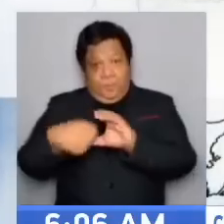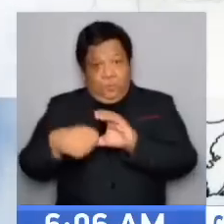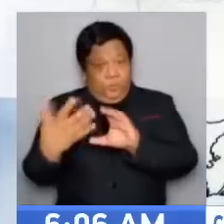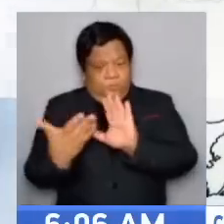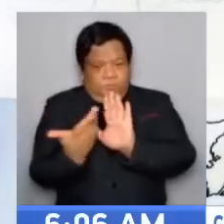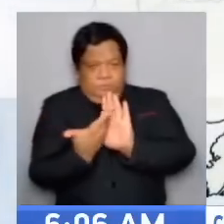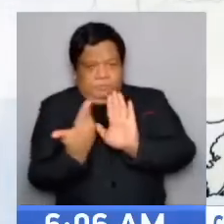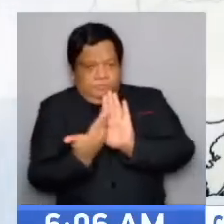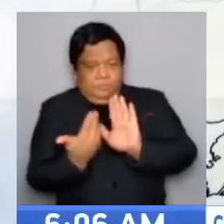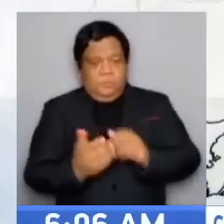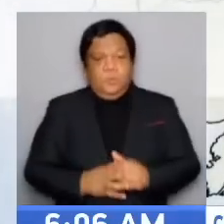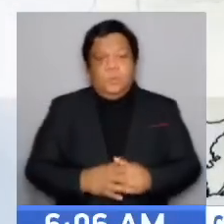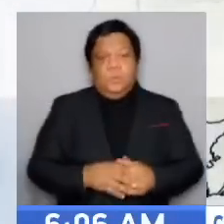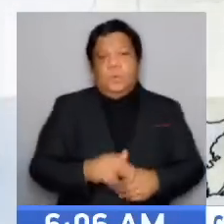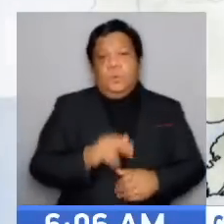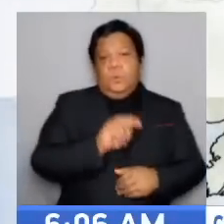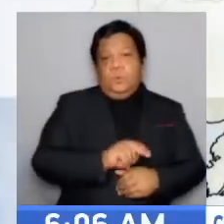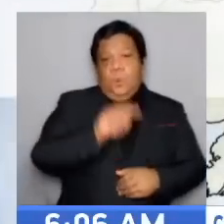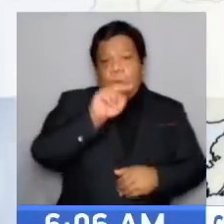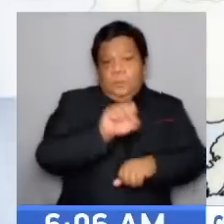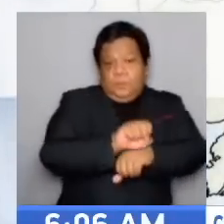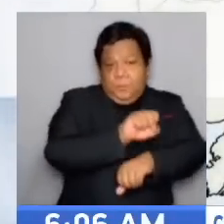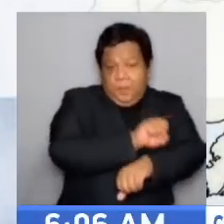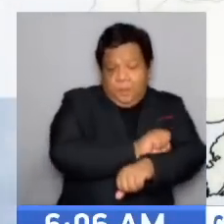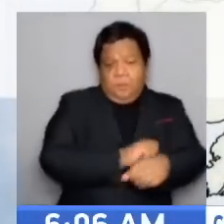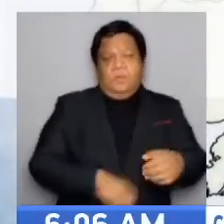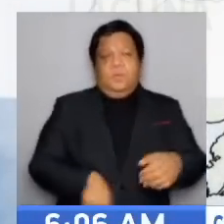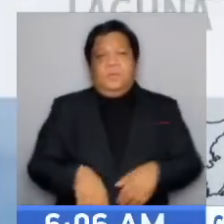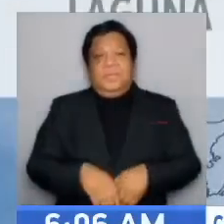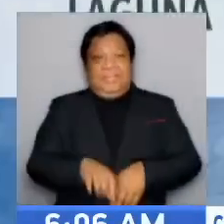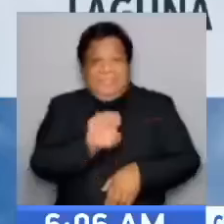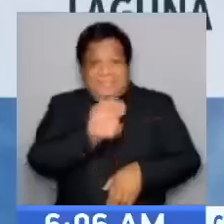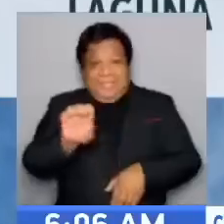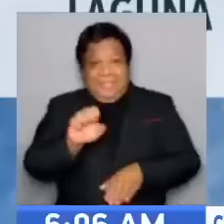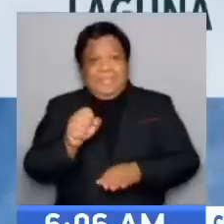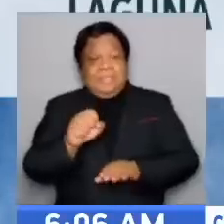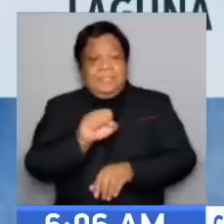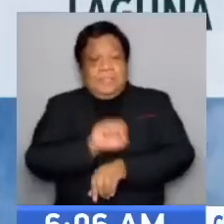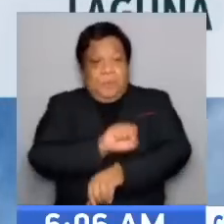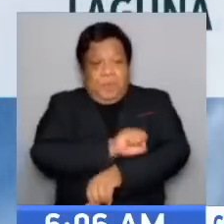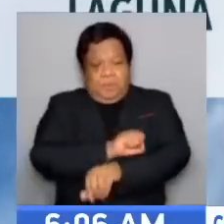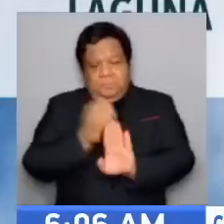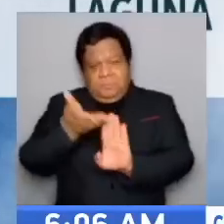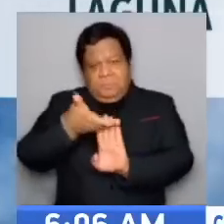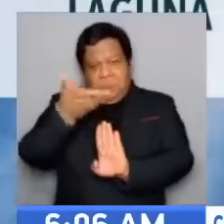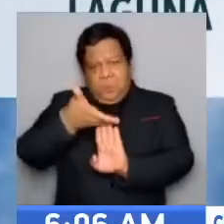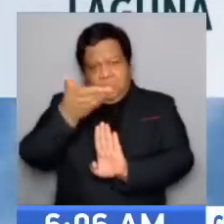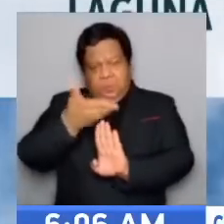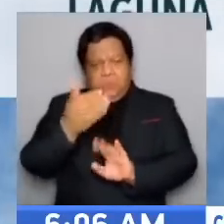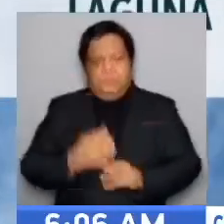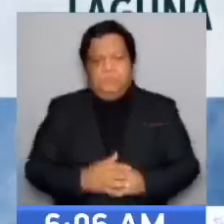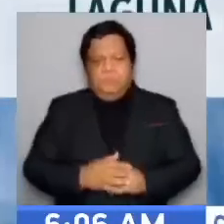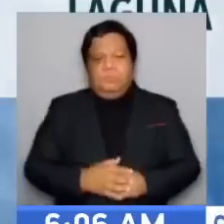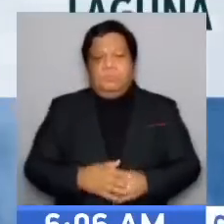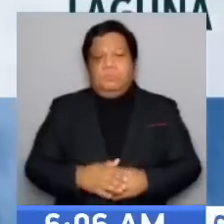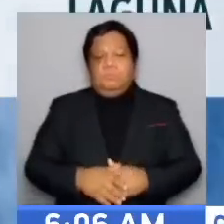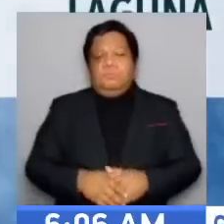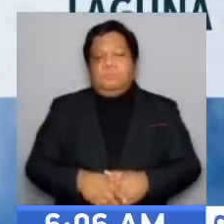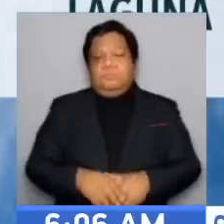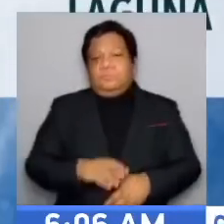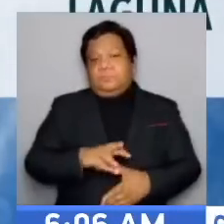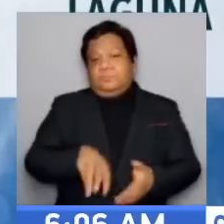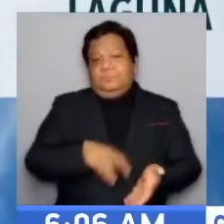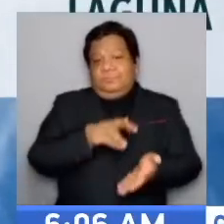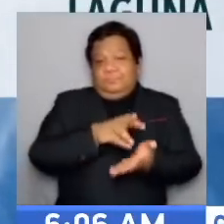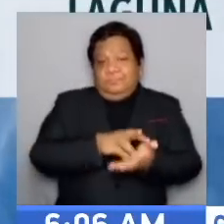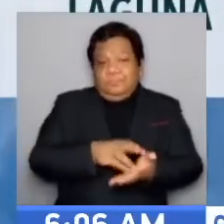northern portion of eastern Samar. Signal number 1 naman sa Masbate kasama ang Tikaw at Burias Island, Camarines